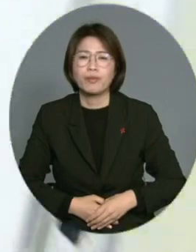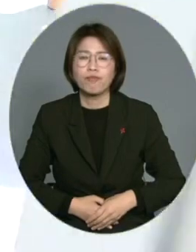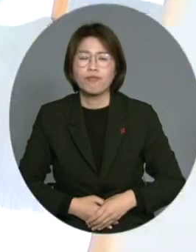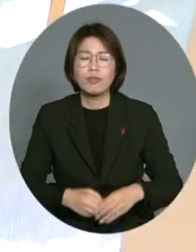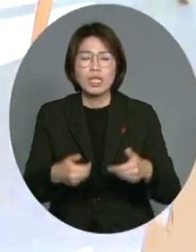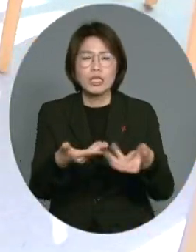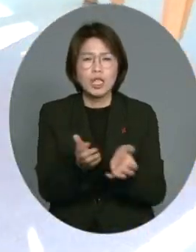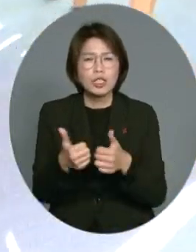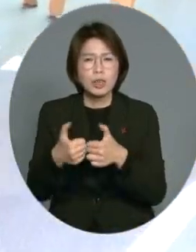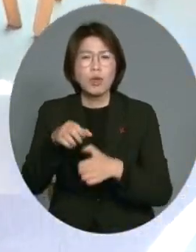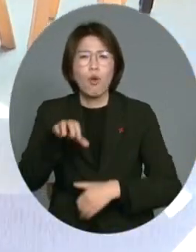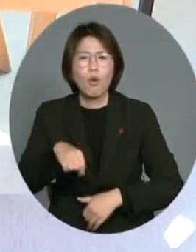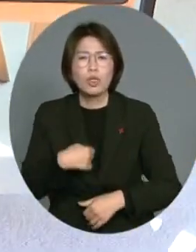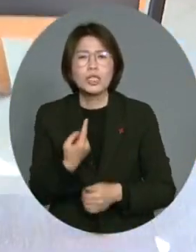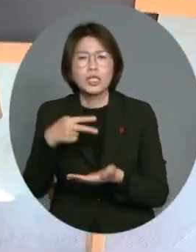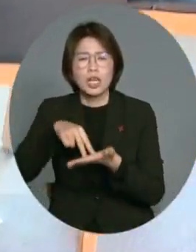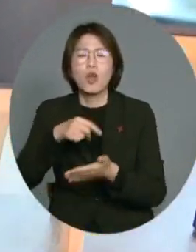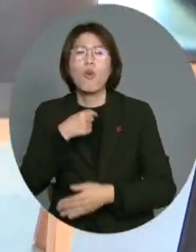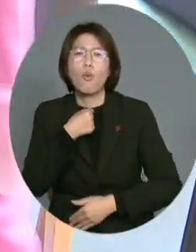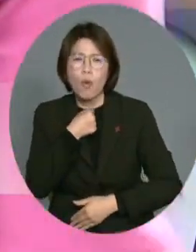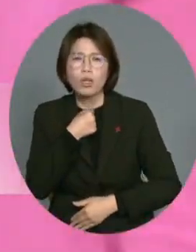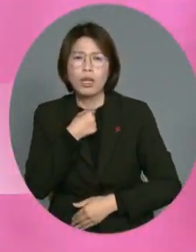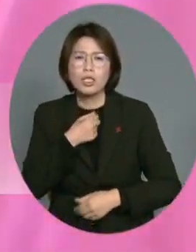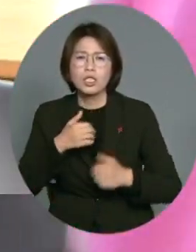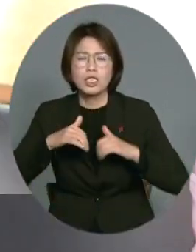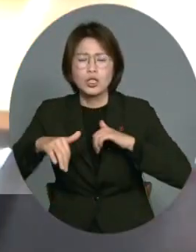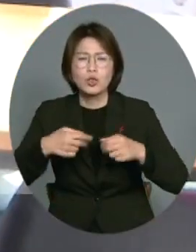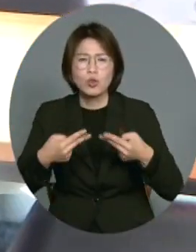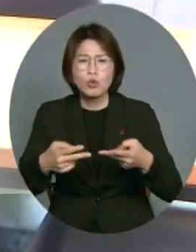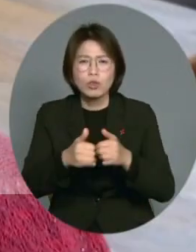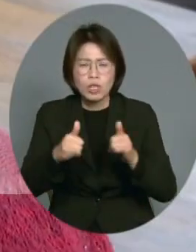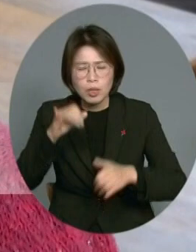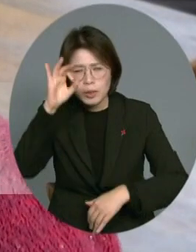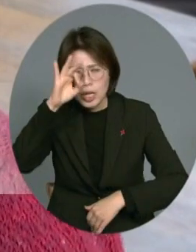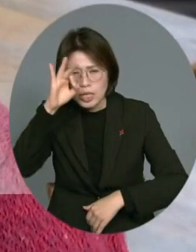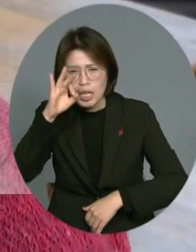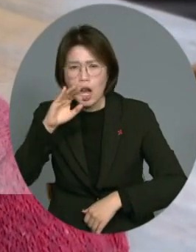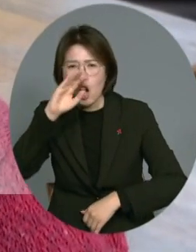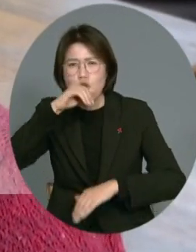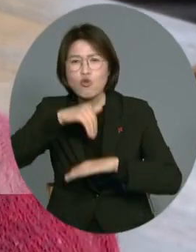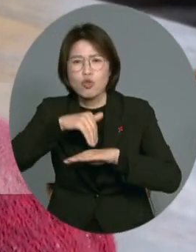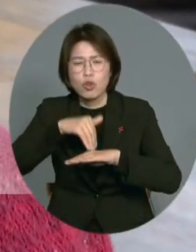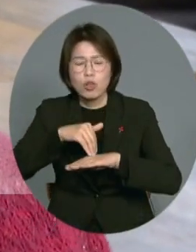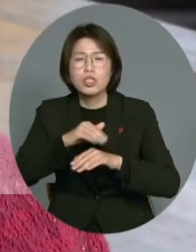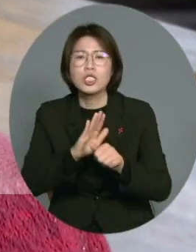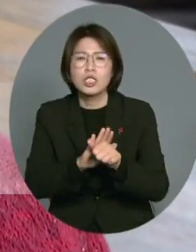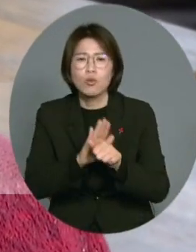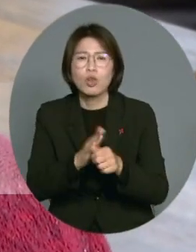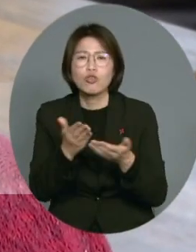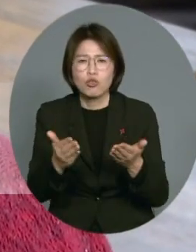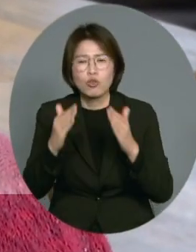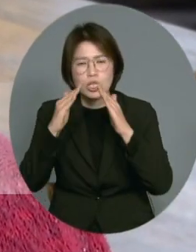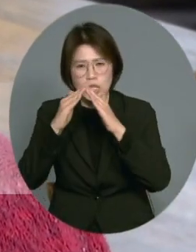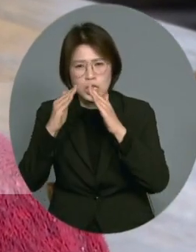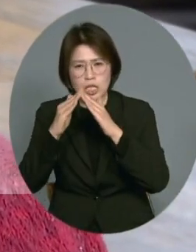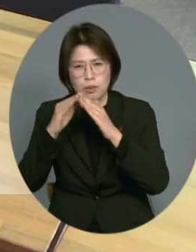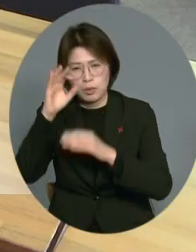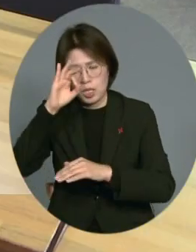시설과 상담소에선 자립을 원하는 노숙인을 찾아 필요한 훈련을 지원하고 지자체와 함께 거주지 마련을